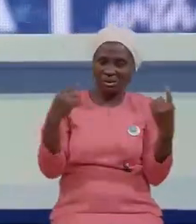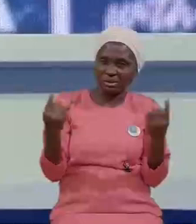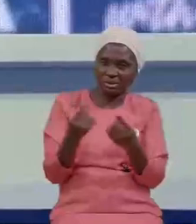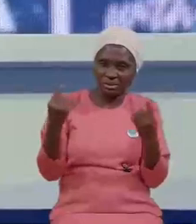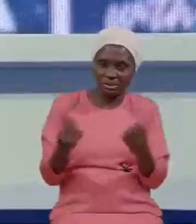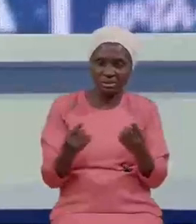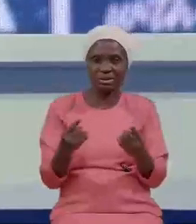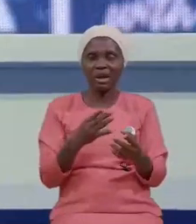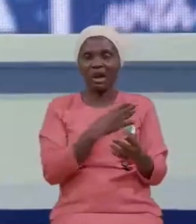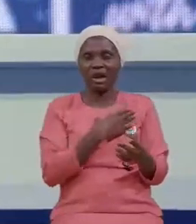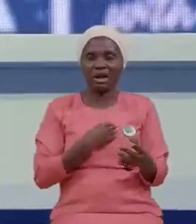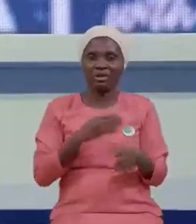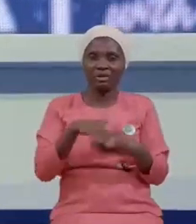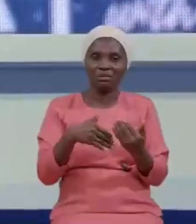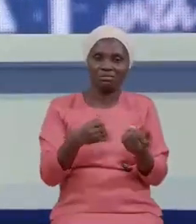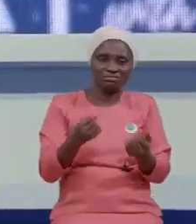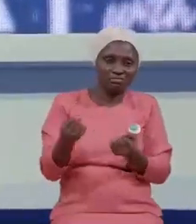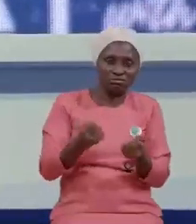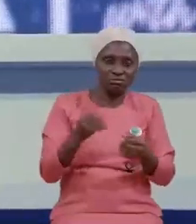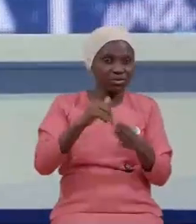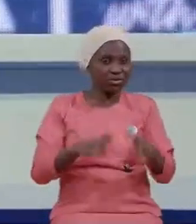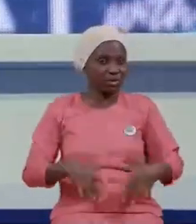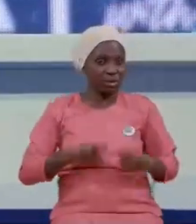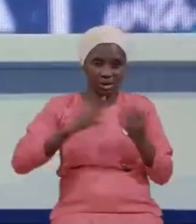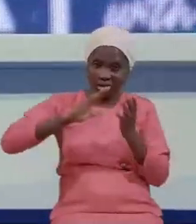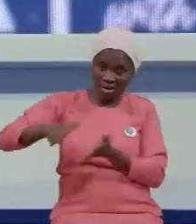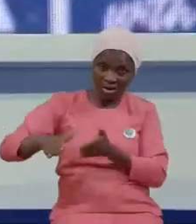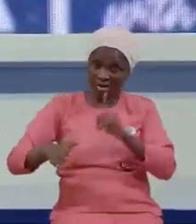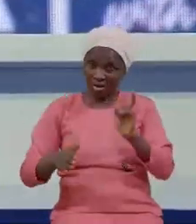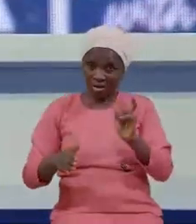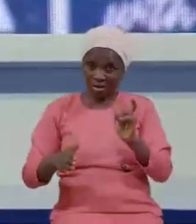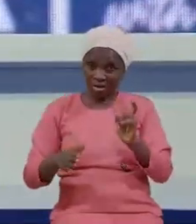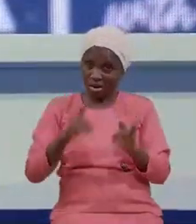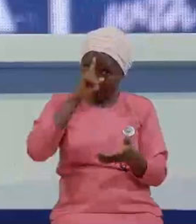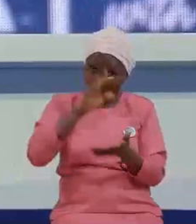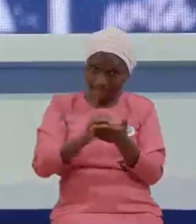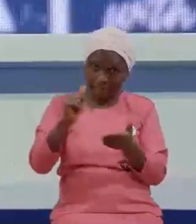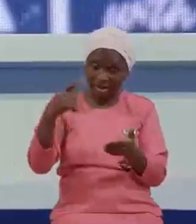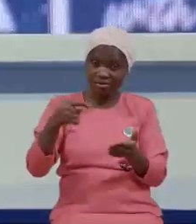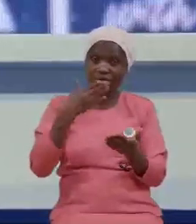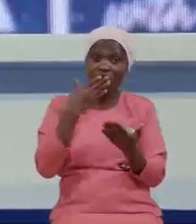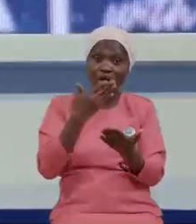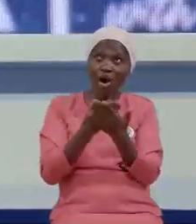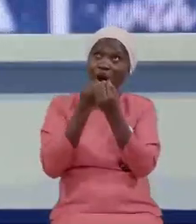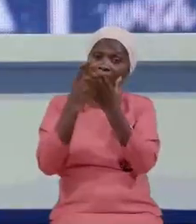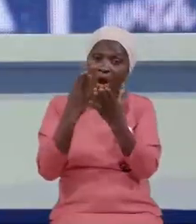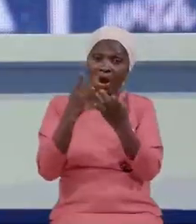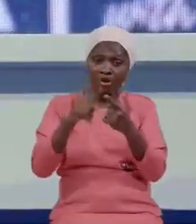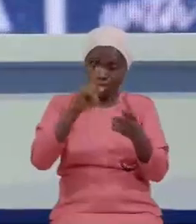Pour croire la bonne nouvelle et crois au Seigneur de toute ton âme et de toute ta